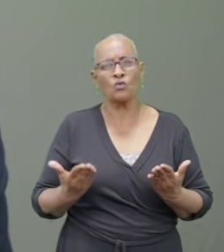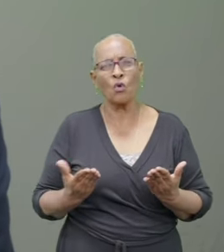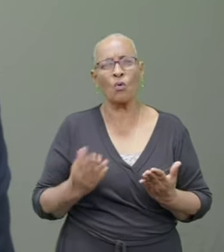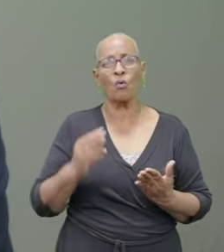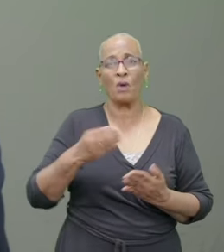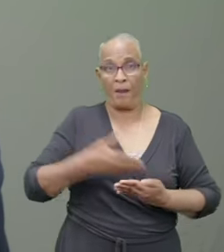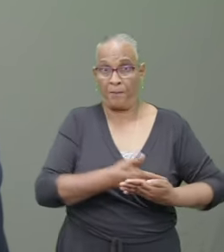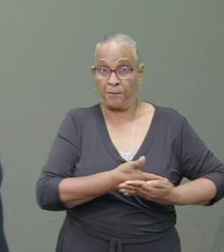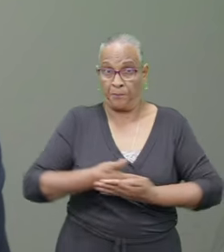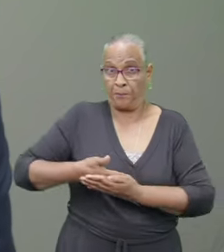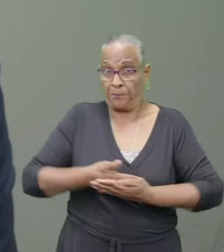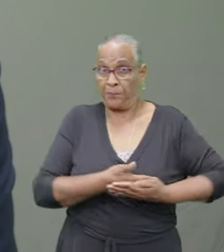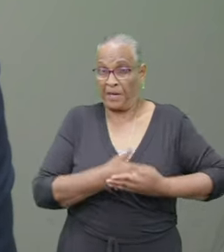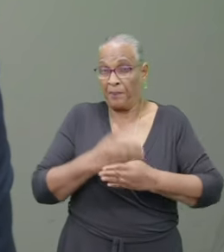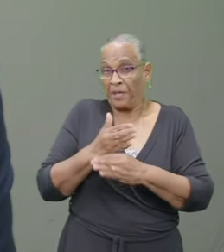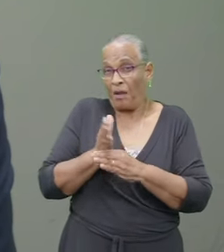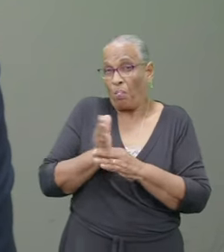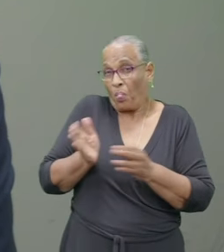van de afdelingen.